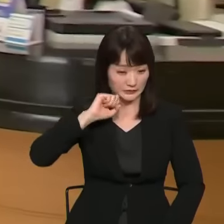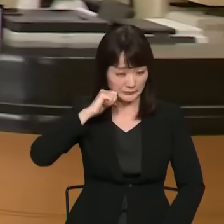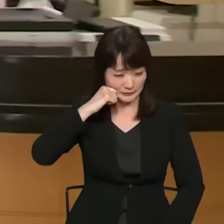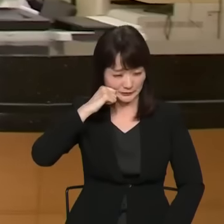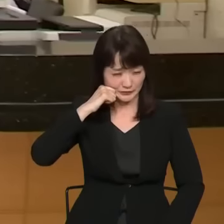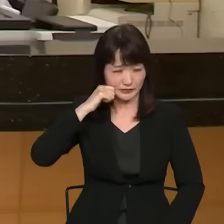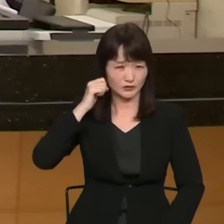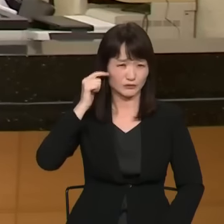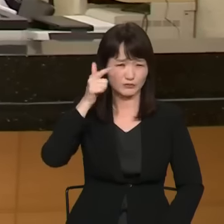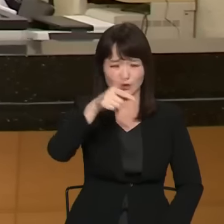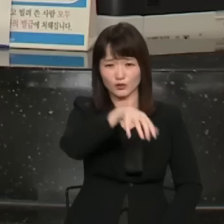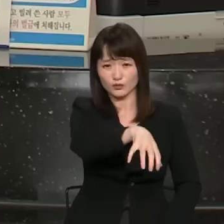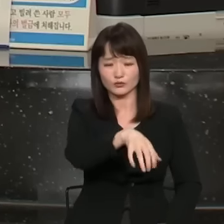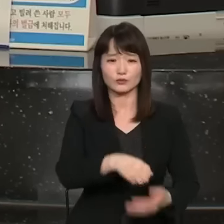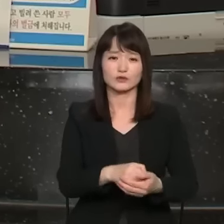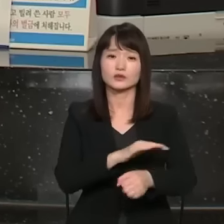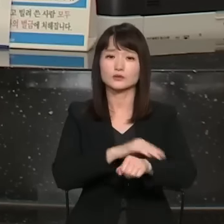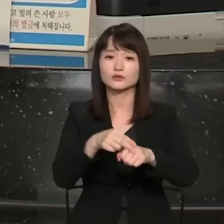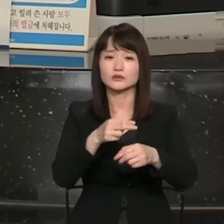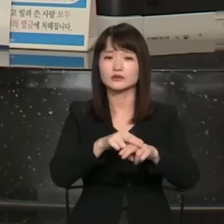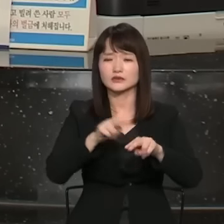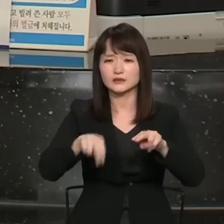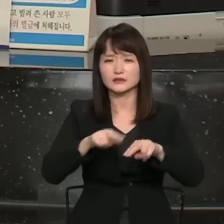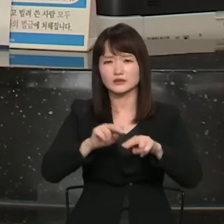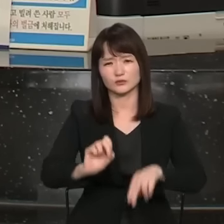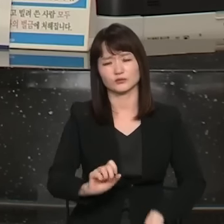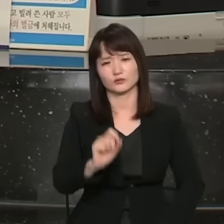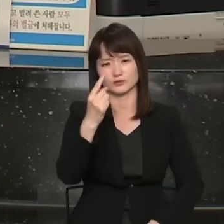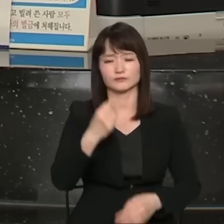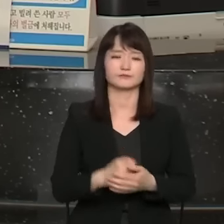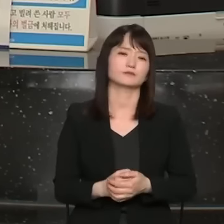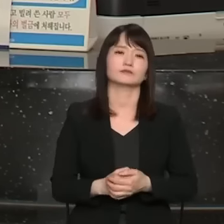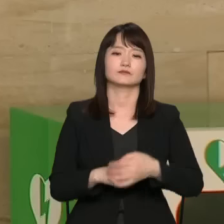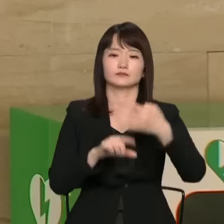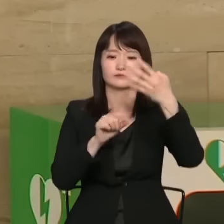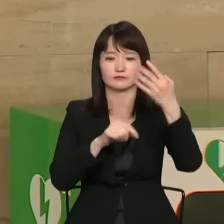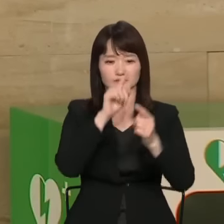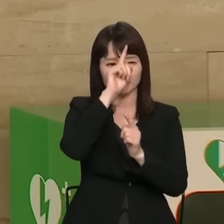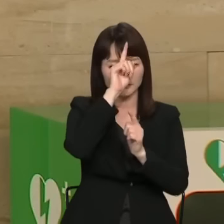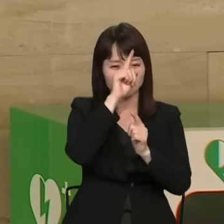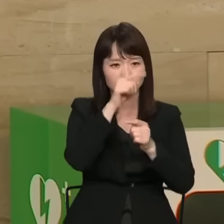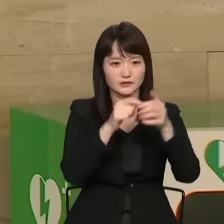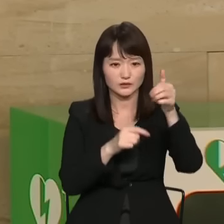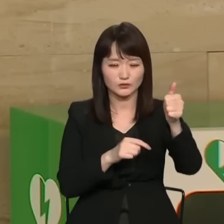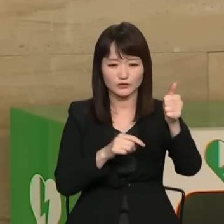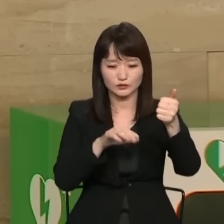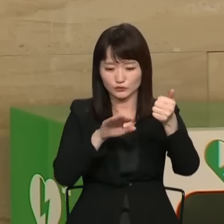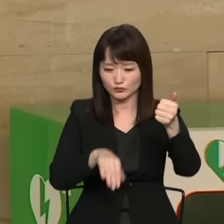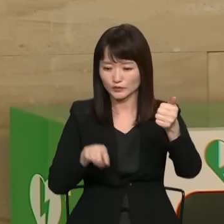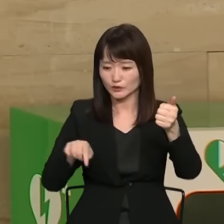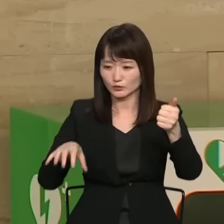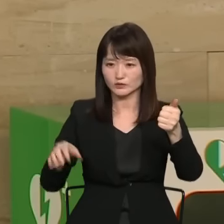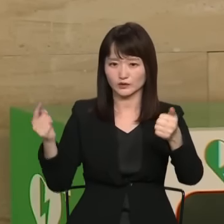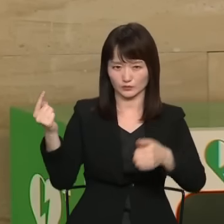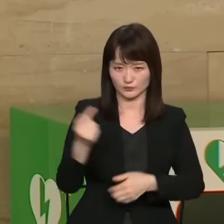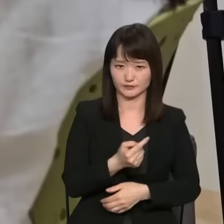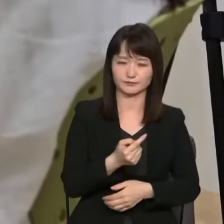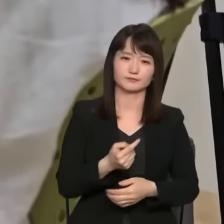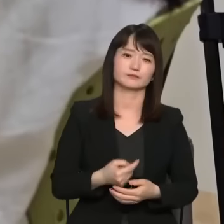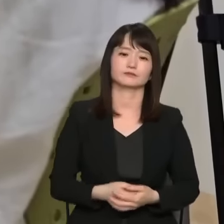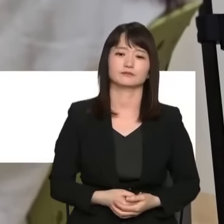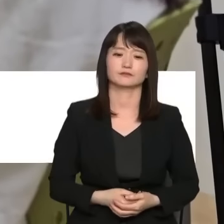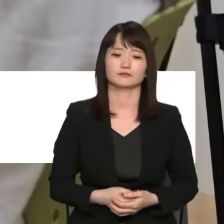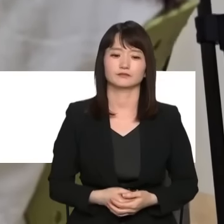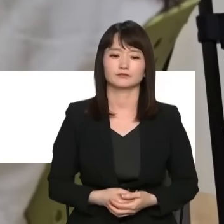외지인데다 전공의 이탈 사태까지 덮친 겁니다. 다행히 지난달 이 원장의 후배인 전문의 한 명이 이곳에 왔습니다.